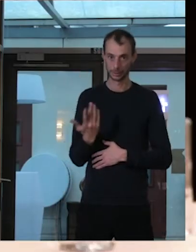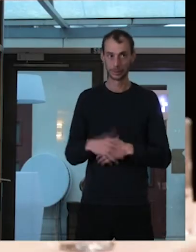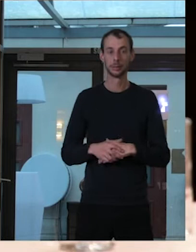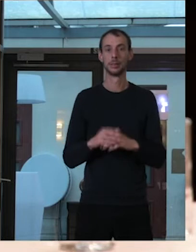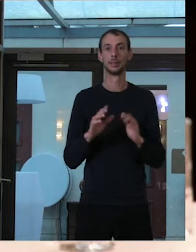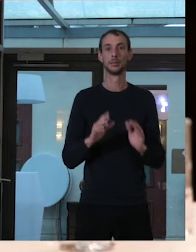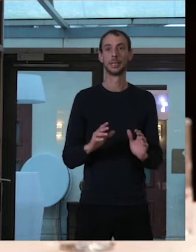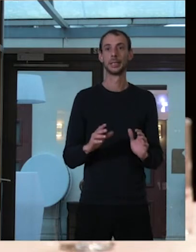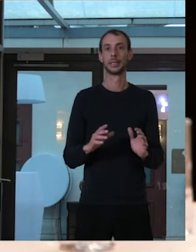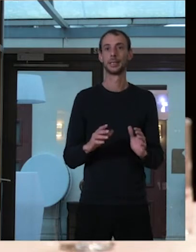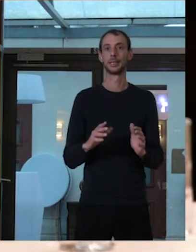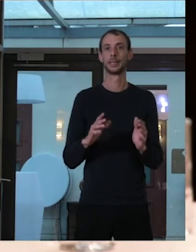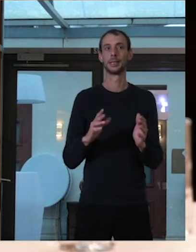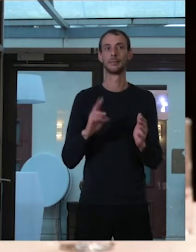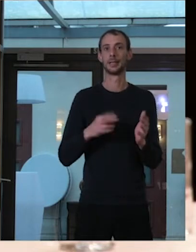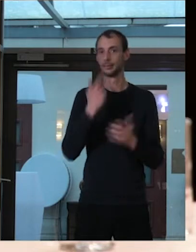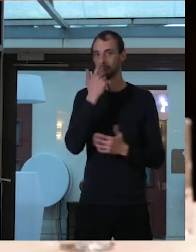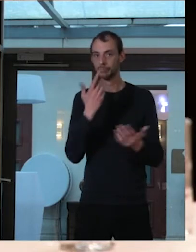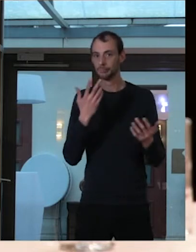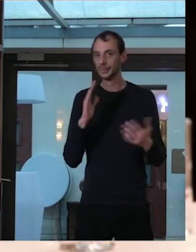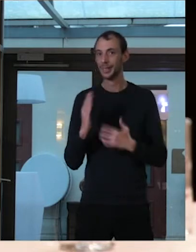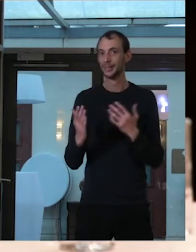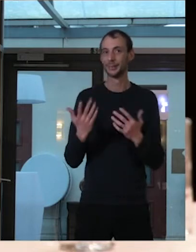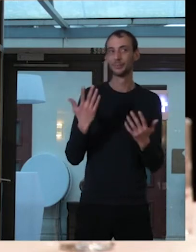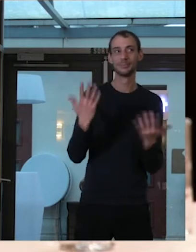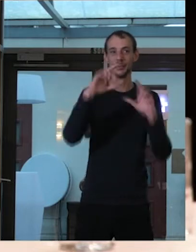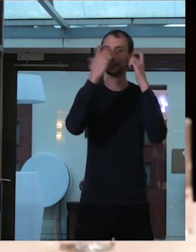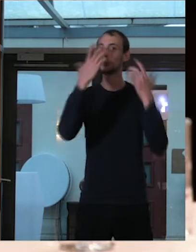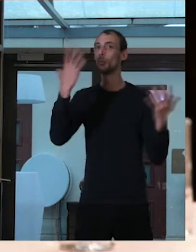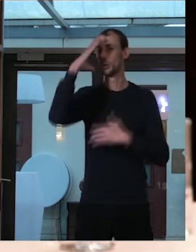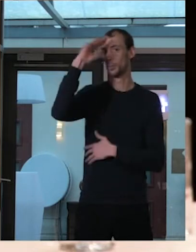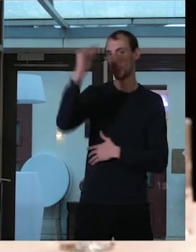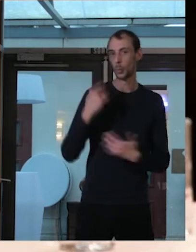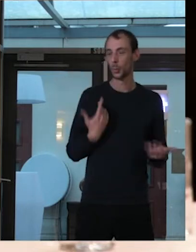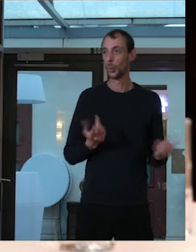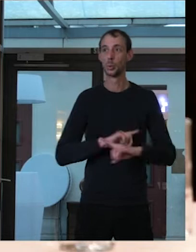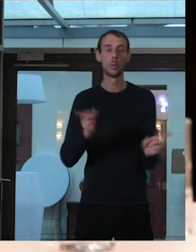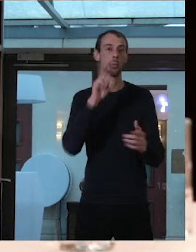considérer comme étant danseuse professionnelle parce qu'il y a vraiment cette question de légitimité